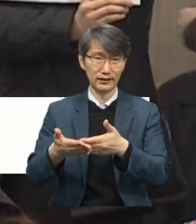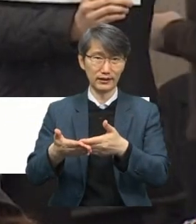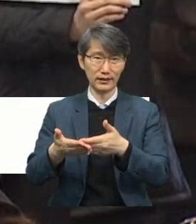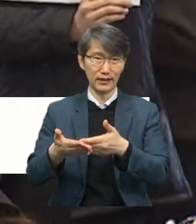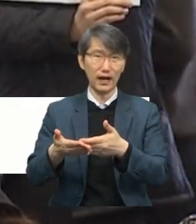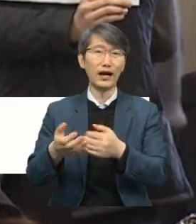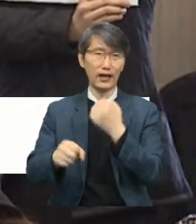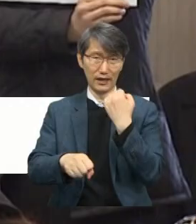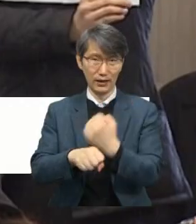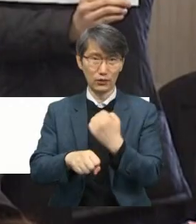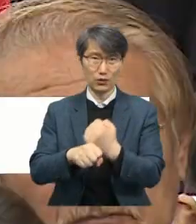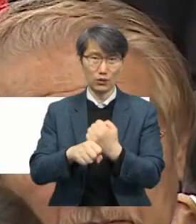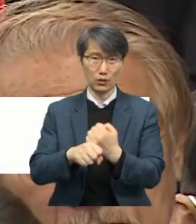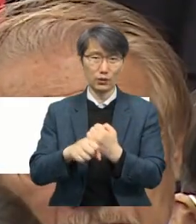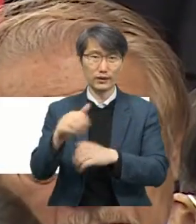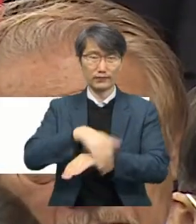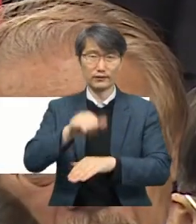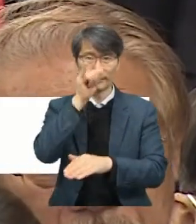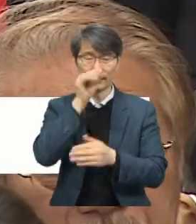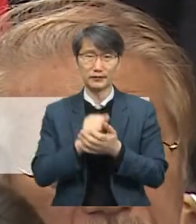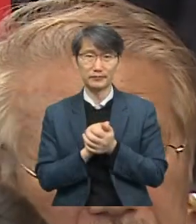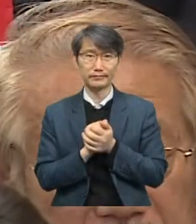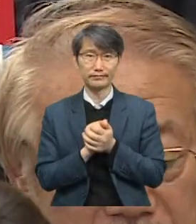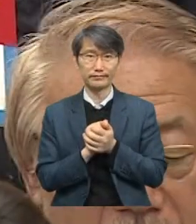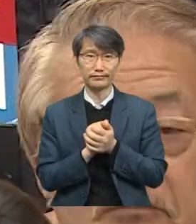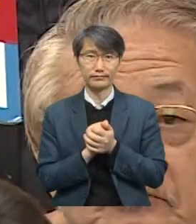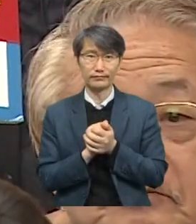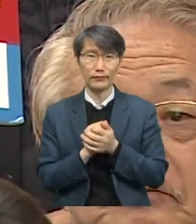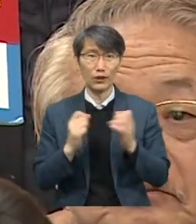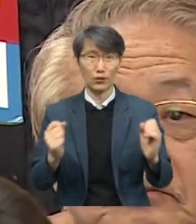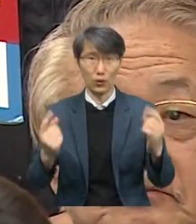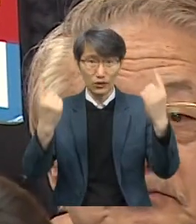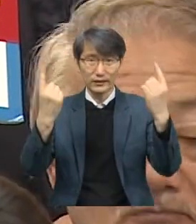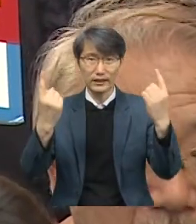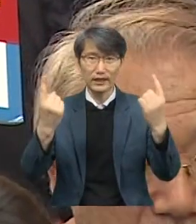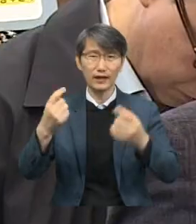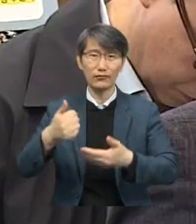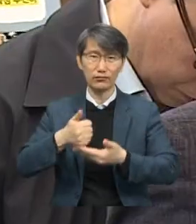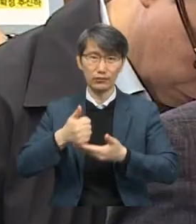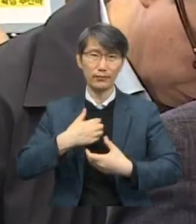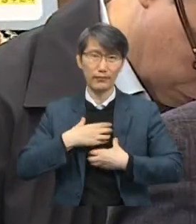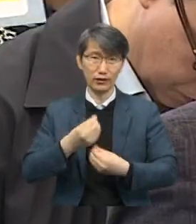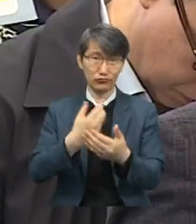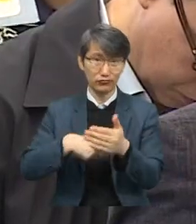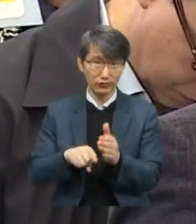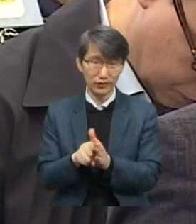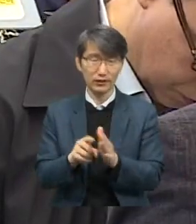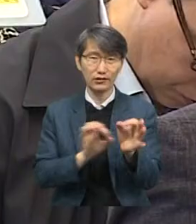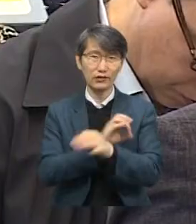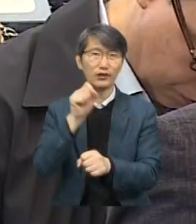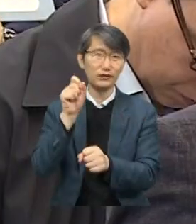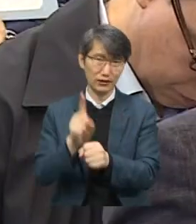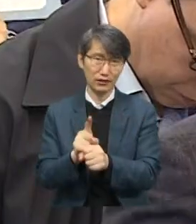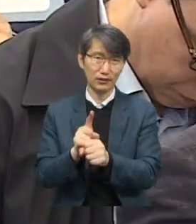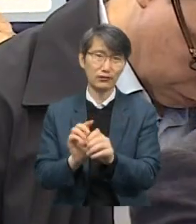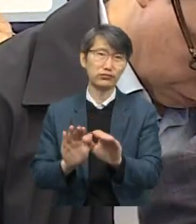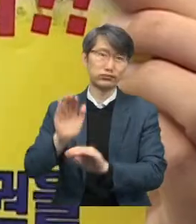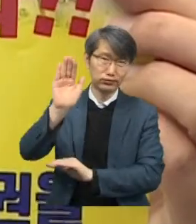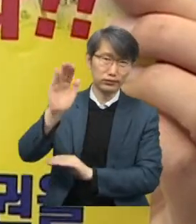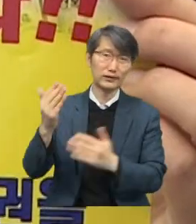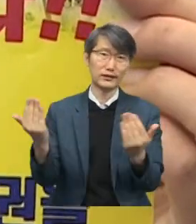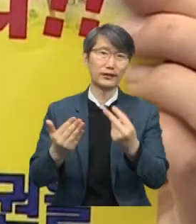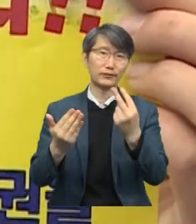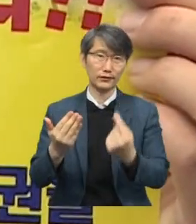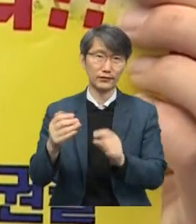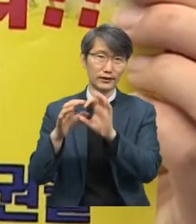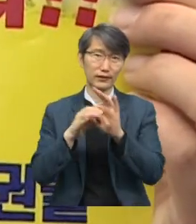마무리하고 기재부에 건의한다는 설명입니다. 이와 동시에 이용자의 편익을 향상시켜 경제성을 끌어올리는 작업도